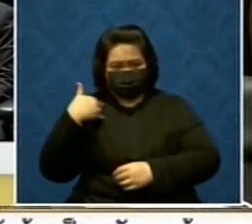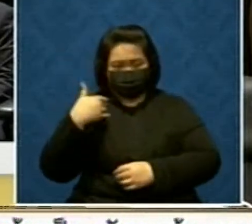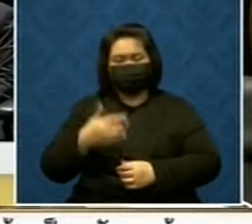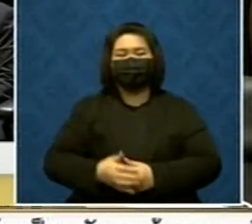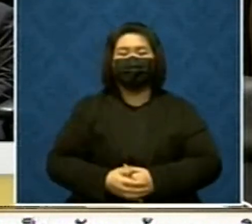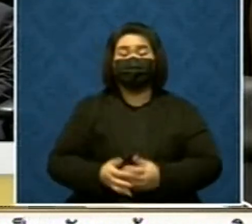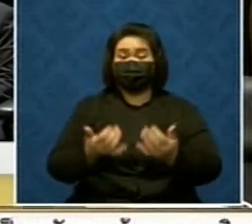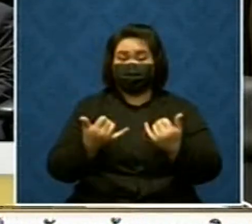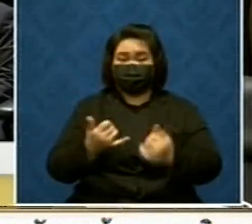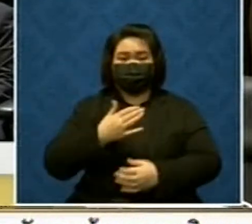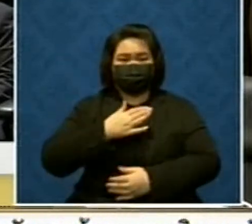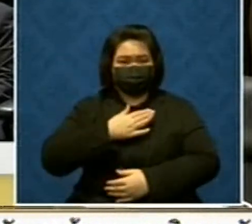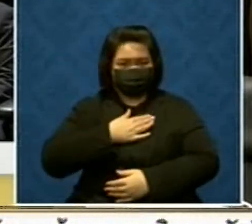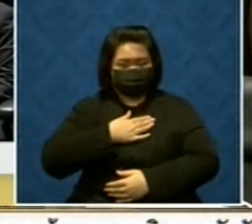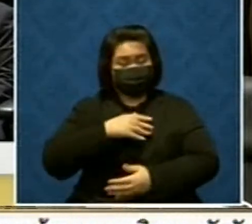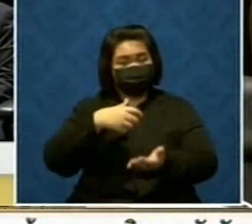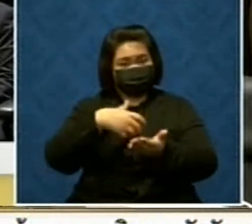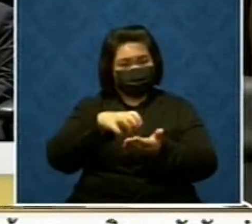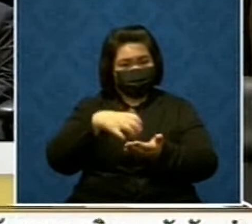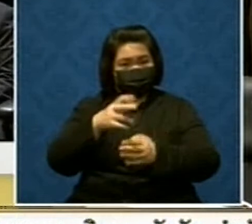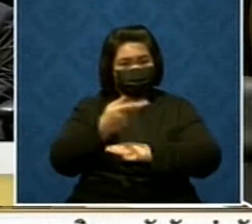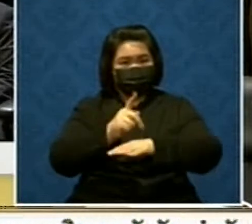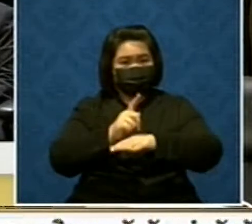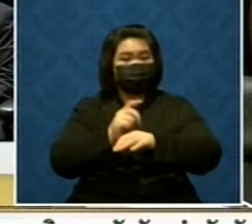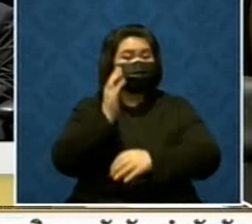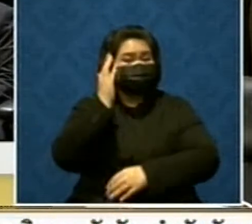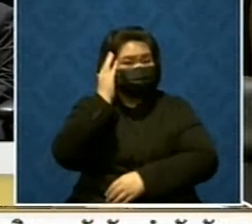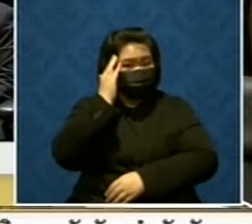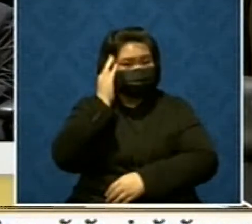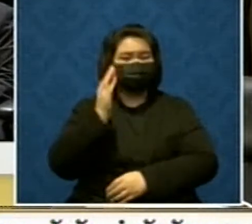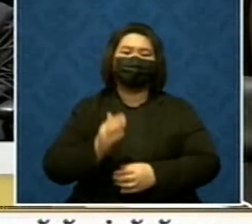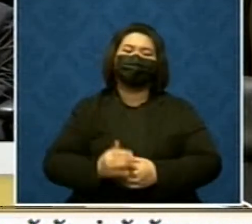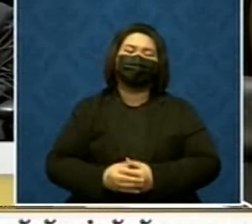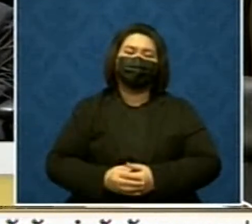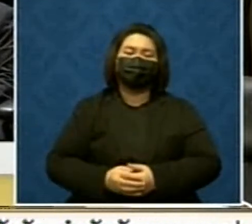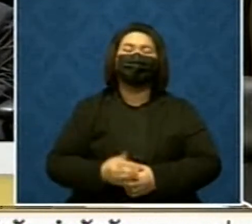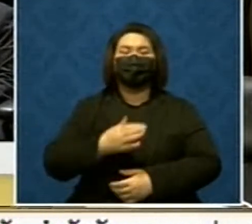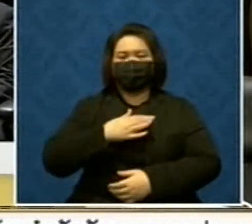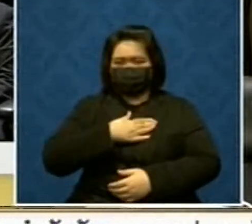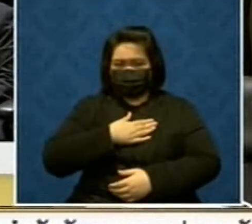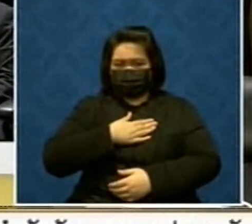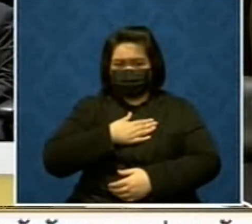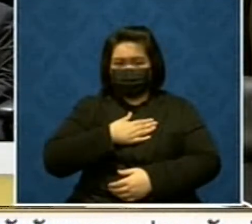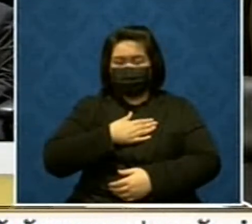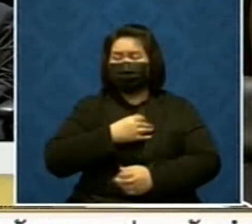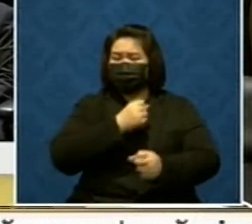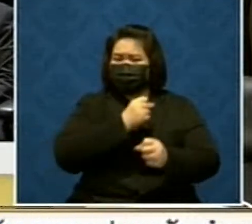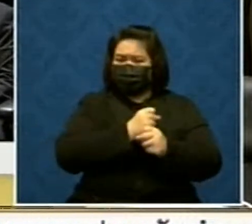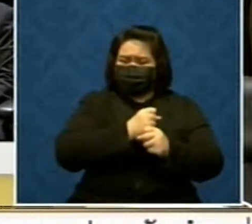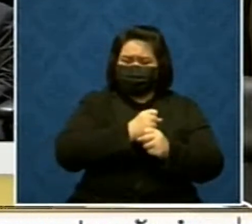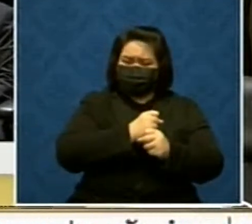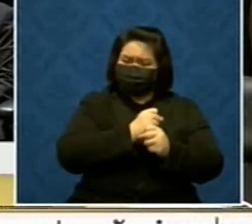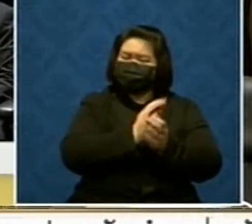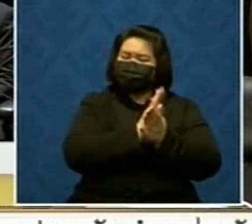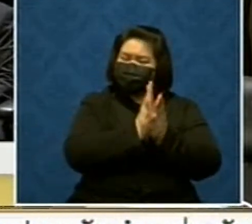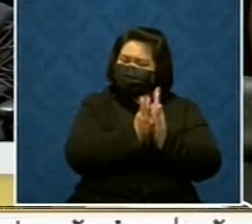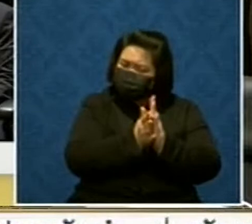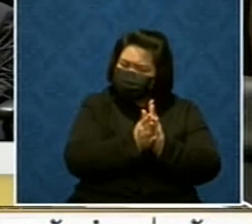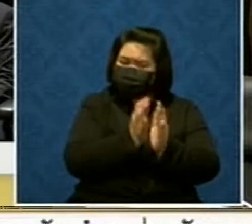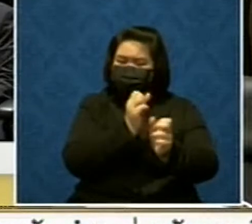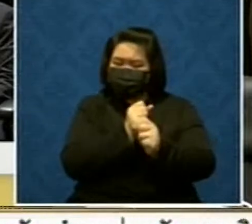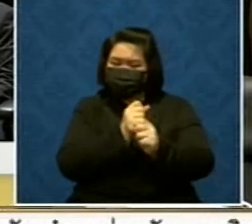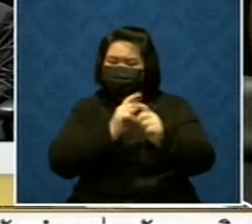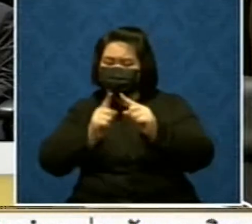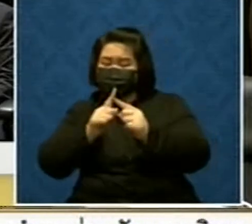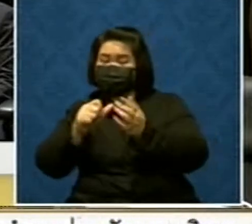แต่วันนี้ผมเรียนท่านประธานเพื่อทราบอย่างนี้นะครับว่าเราจะปฏิรูปอะไรต้องดูตัวผู้บริหารต้องดู